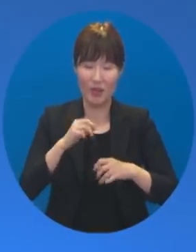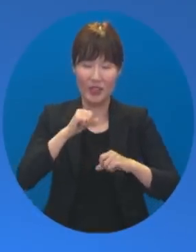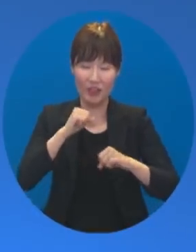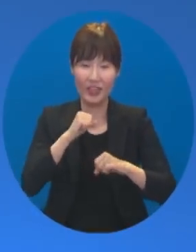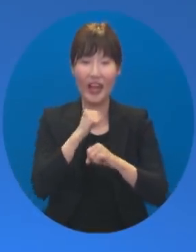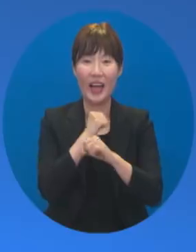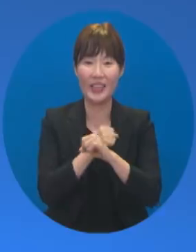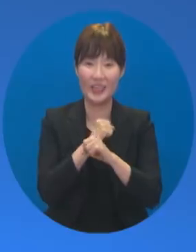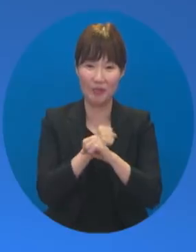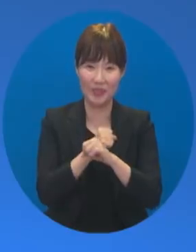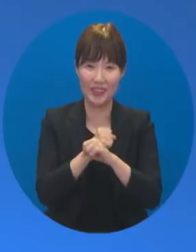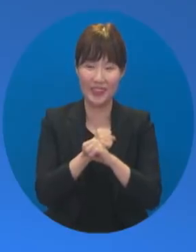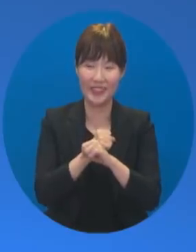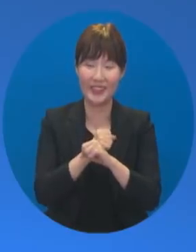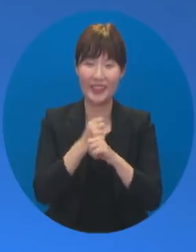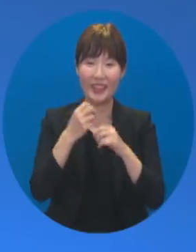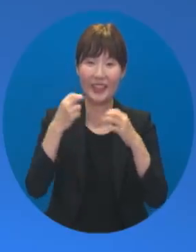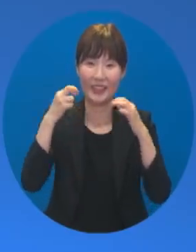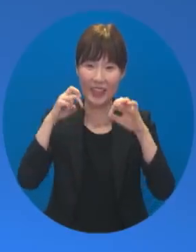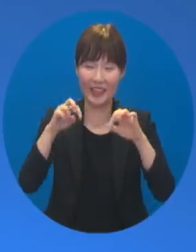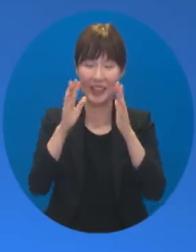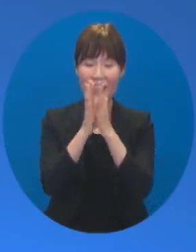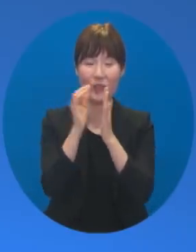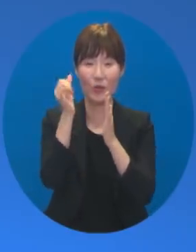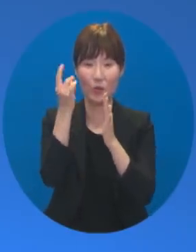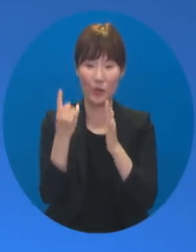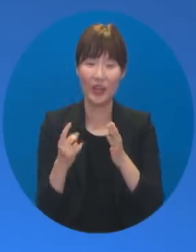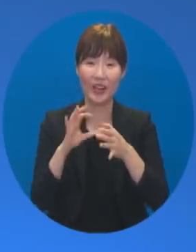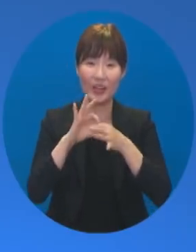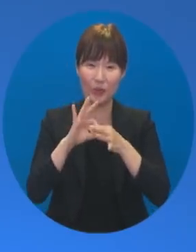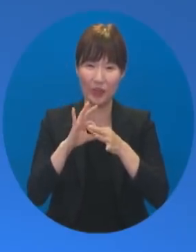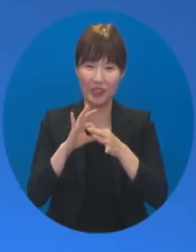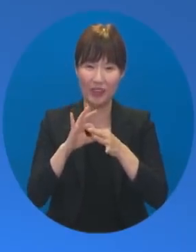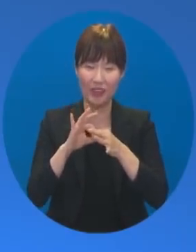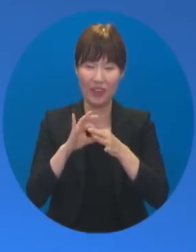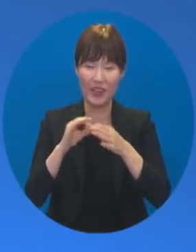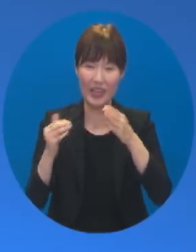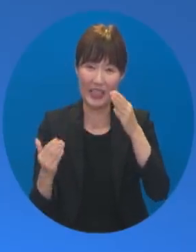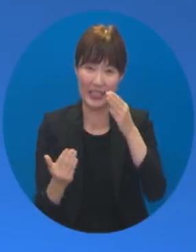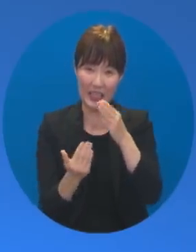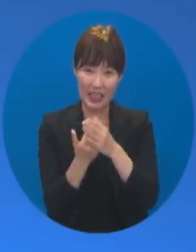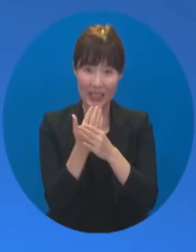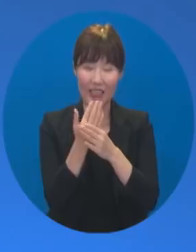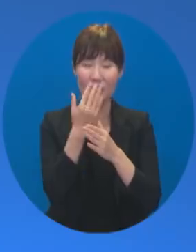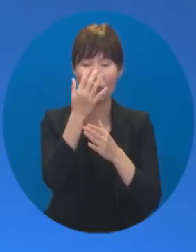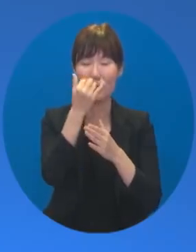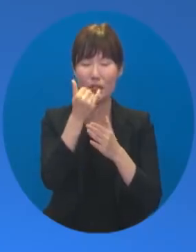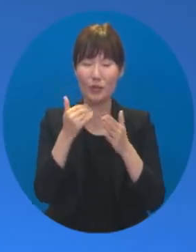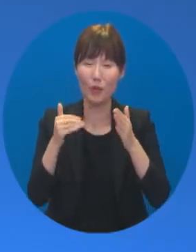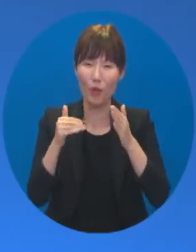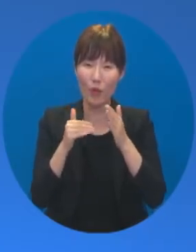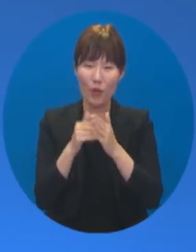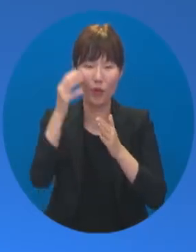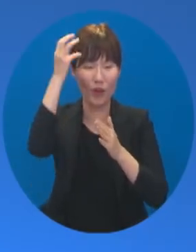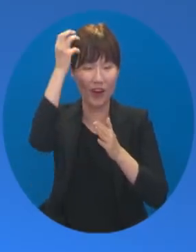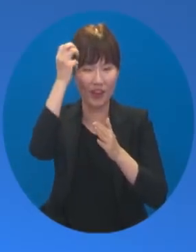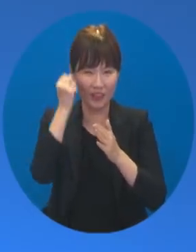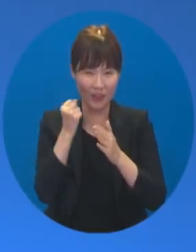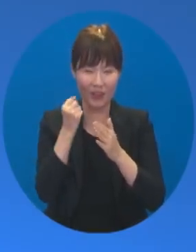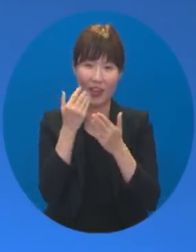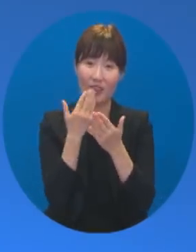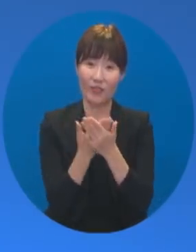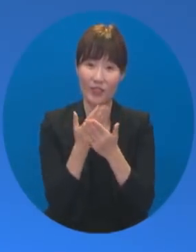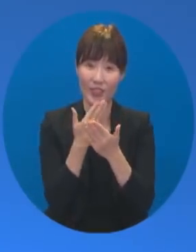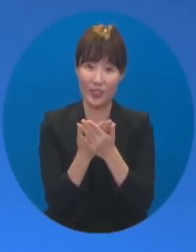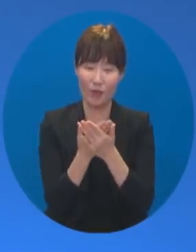역사하심이 기도회를 통해서 일어날 수 있도록 주님께서 기억하여 주시고 주님의 손으로